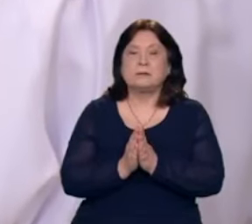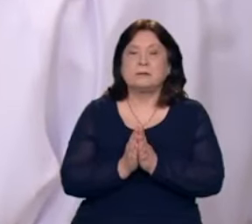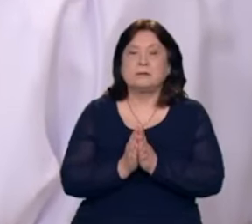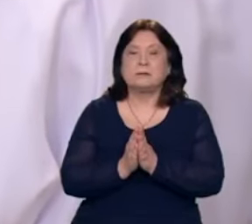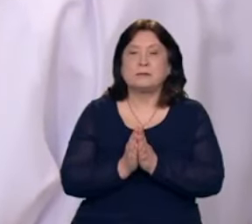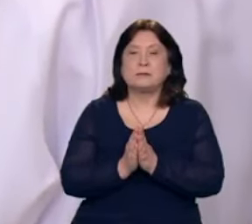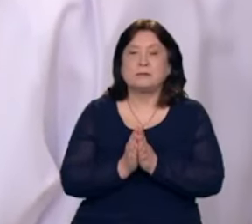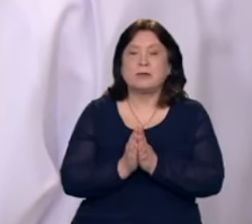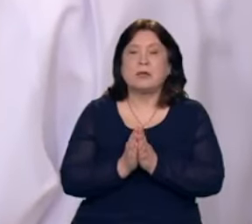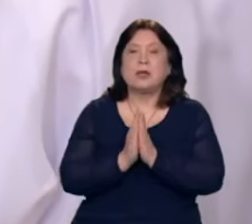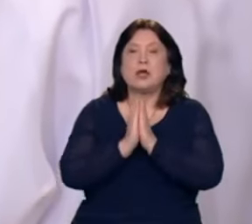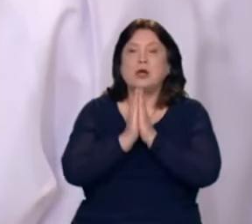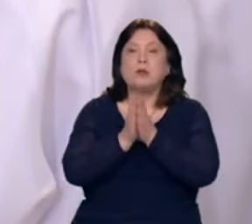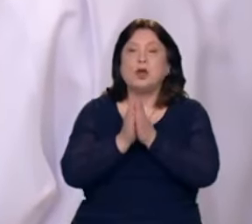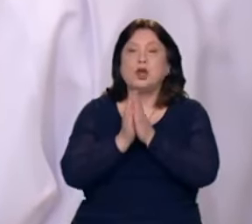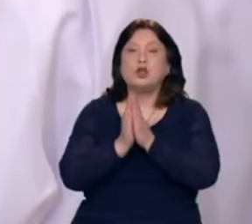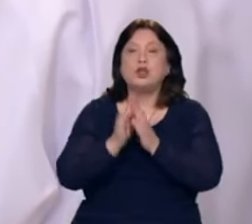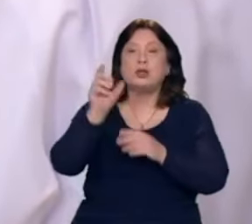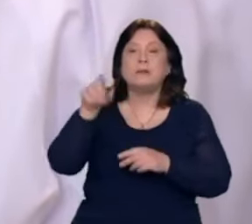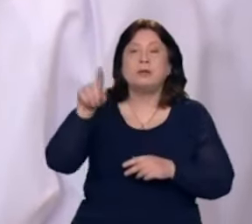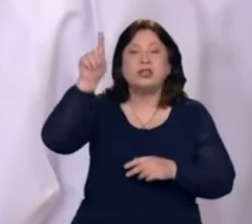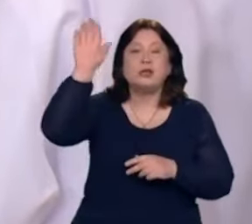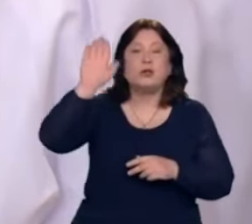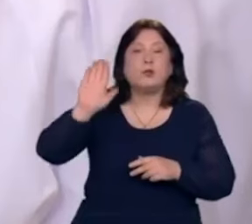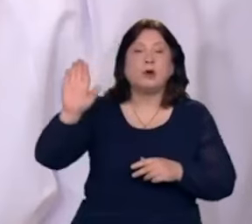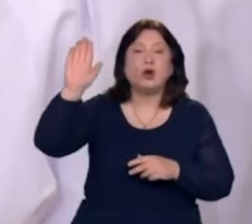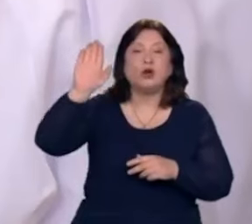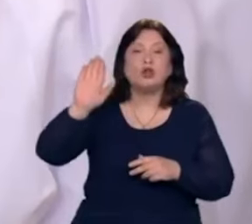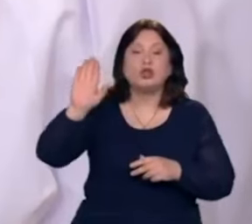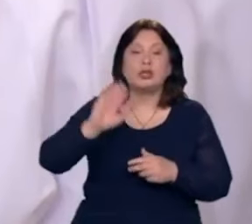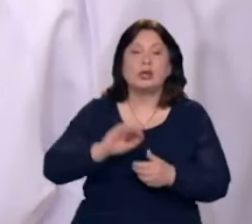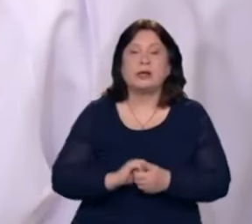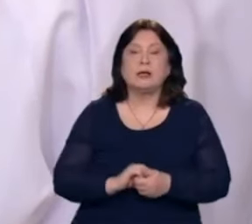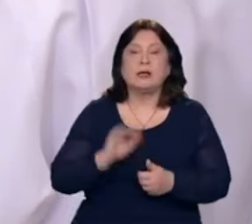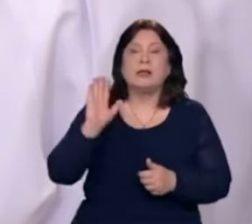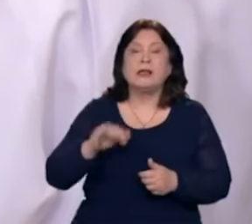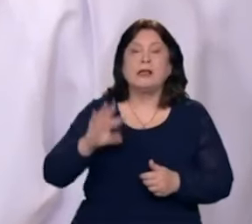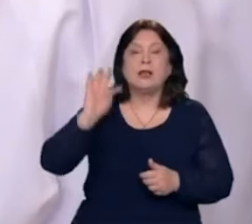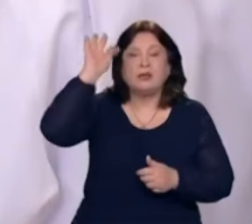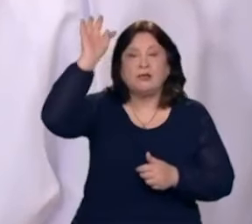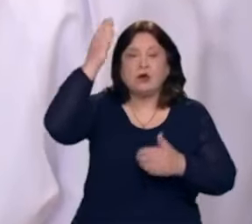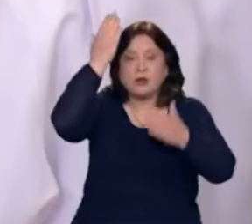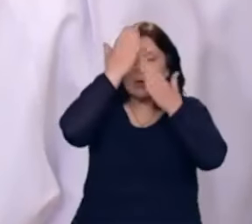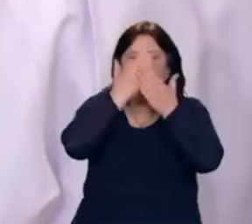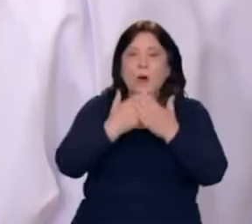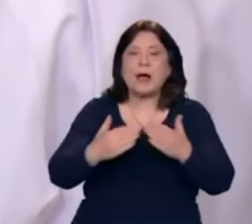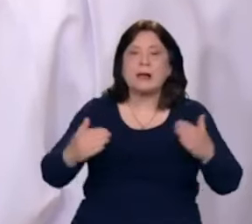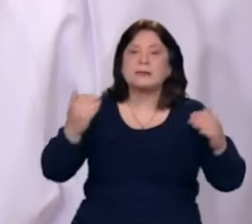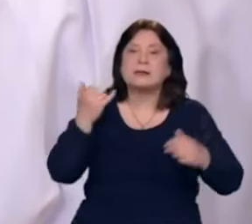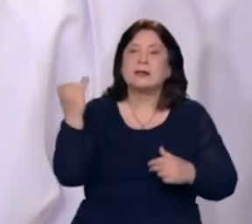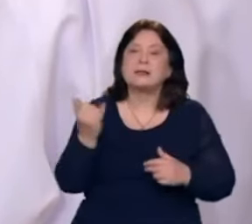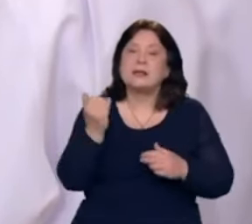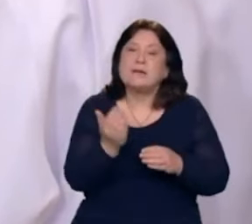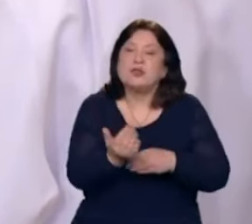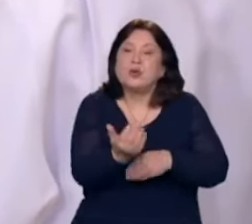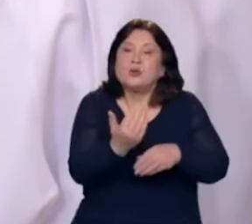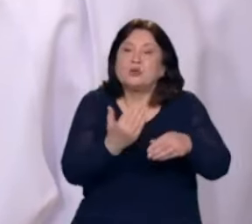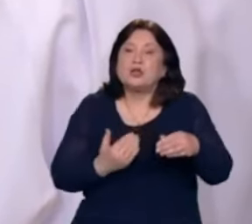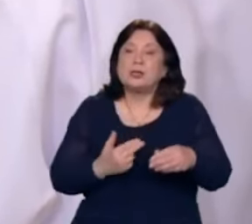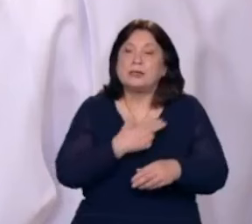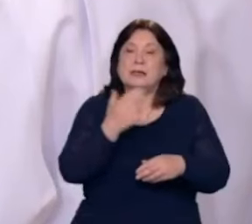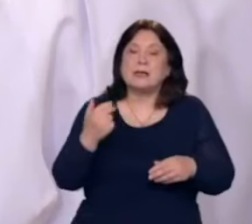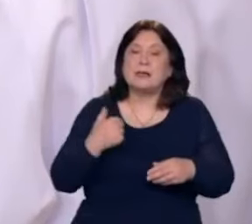się prosimy cię Boże niech twoja Łaska zawsze nas uprzedza i